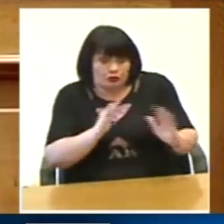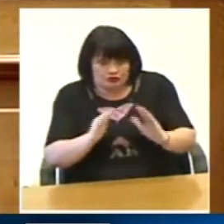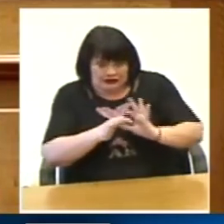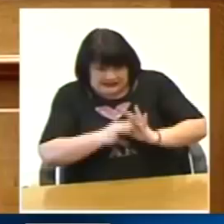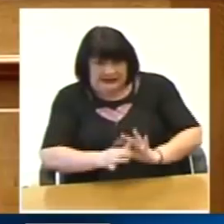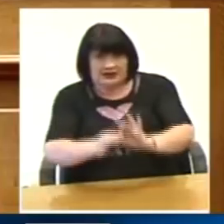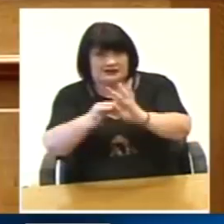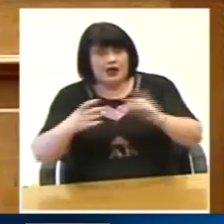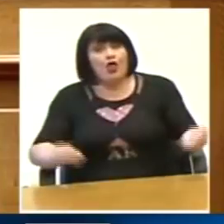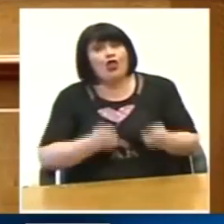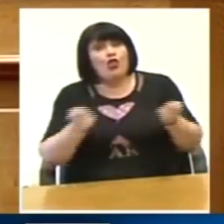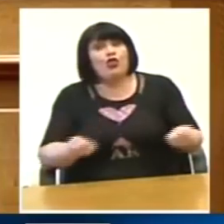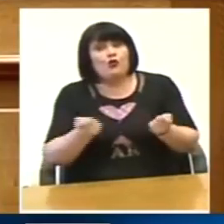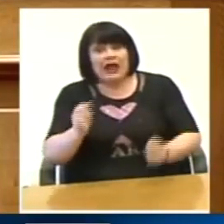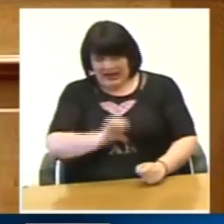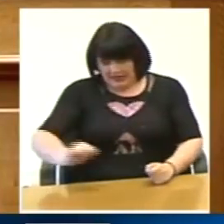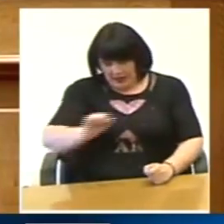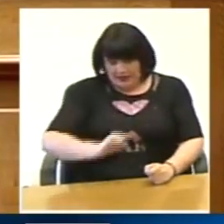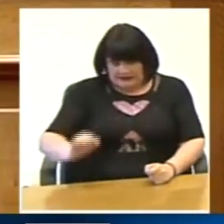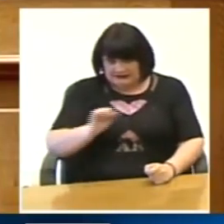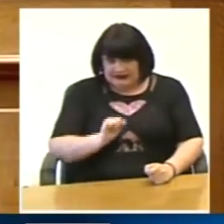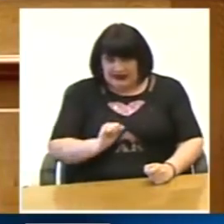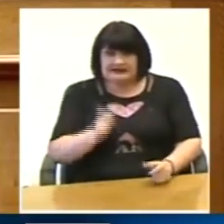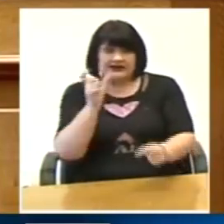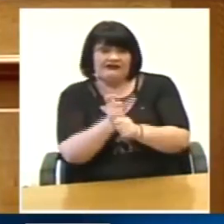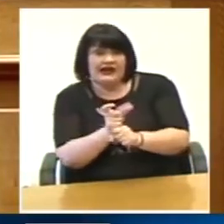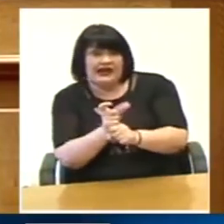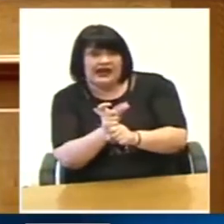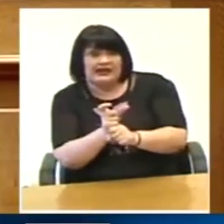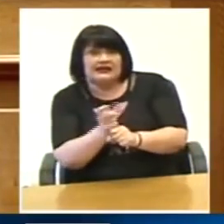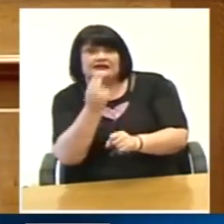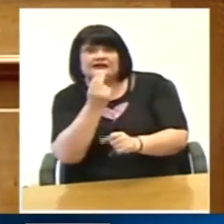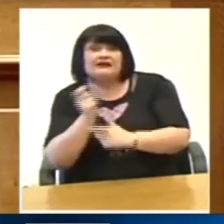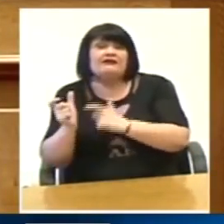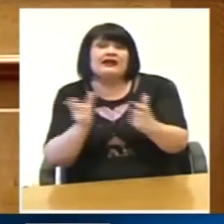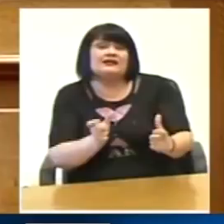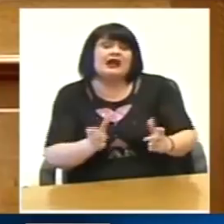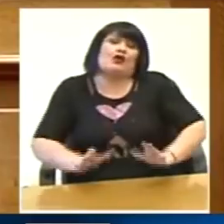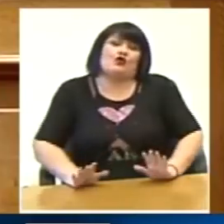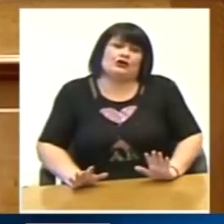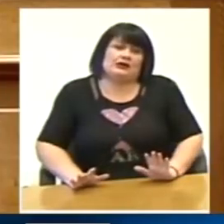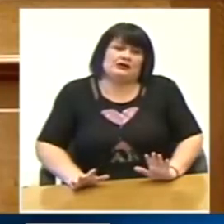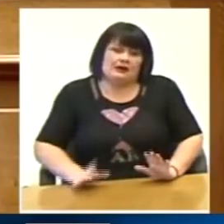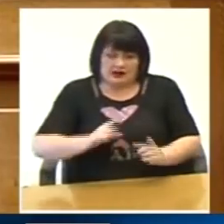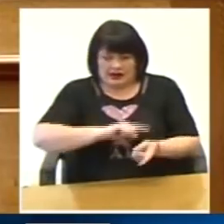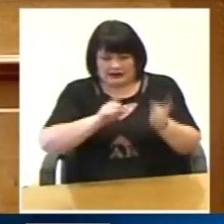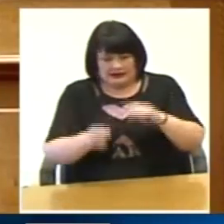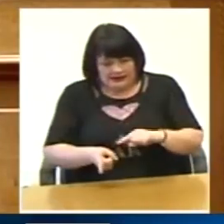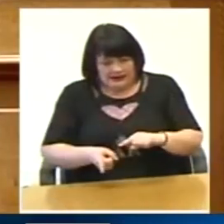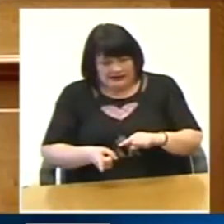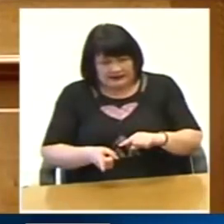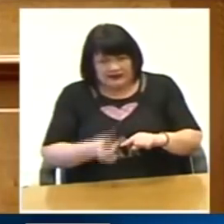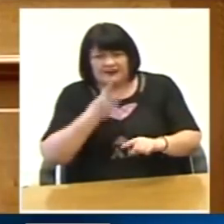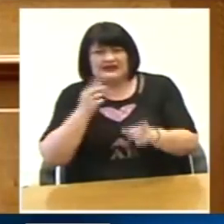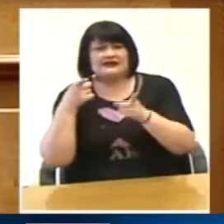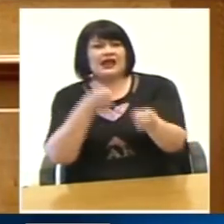να εργάζονται ως καθαρίστριες, ως φύλακες στη σύντηση, αλλά αντίθετα τις εκβιάζει με